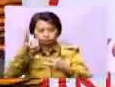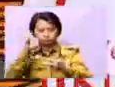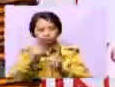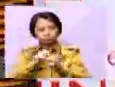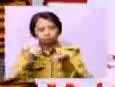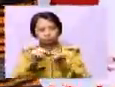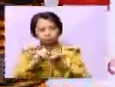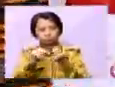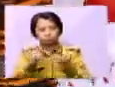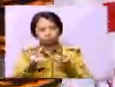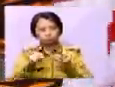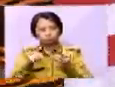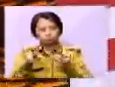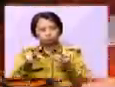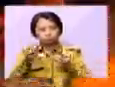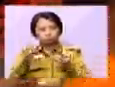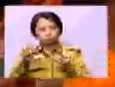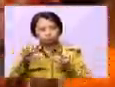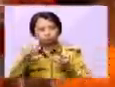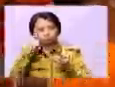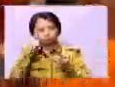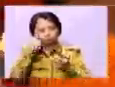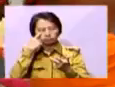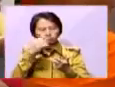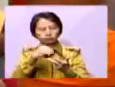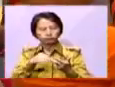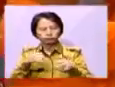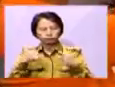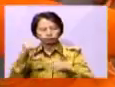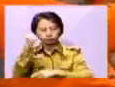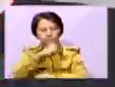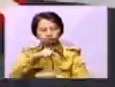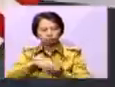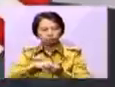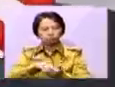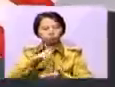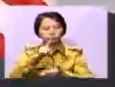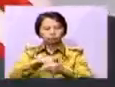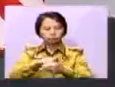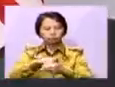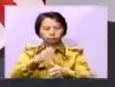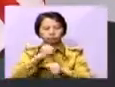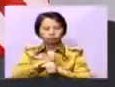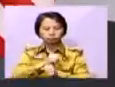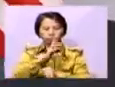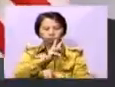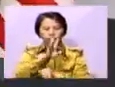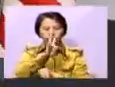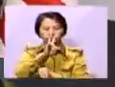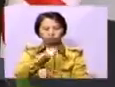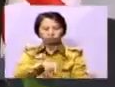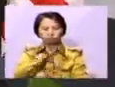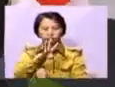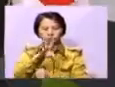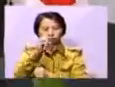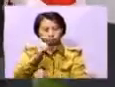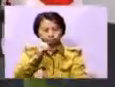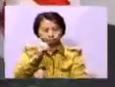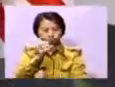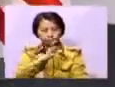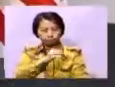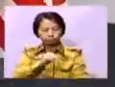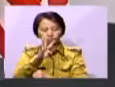jumlah 223.56 mata. Pada aksi hari ini, Wendy Nur Dabitah mengumpul 47.40,